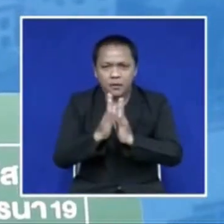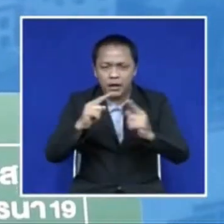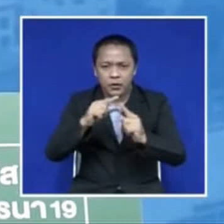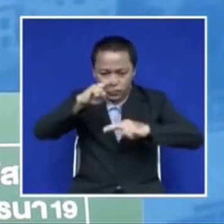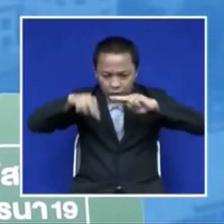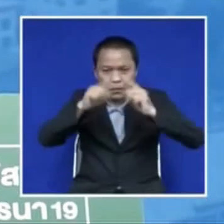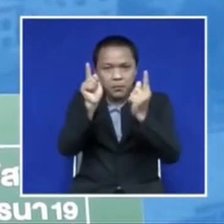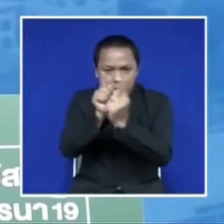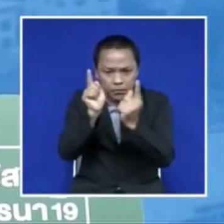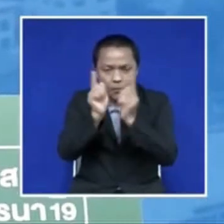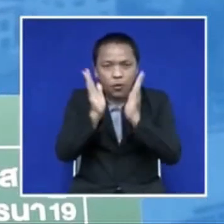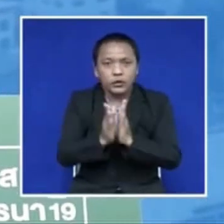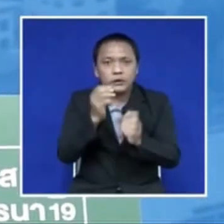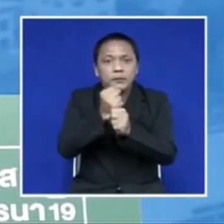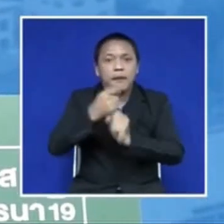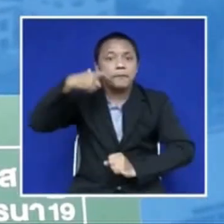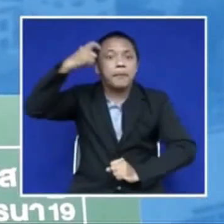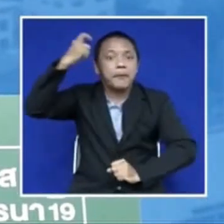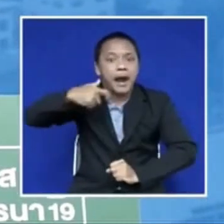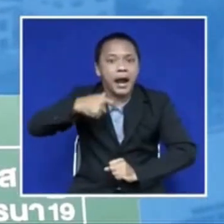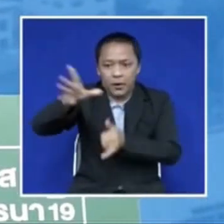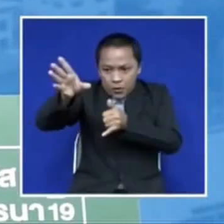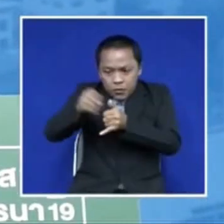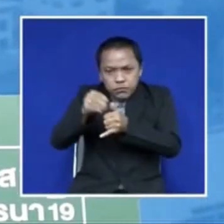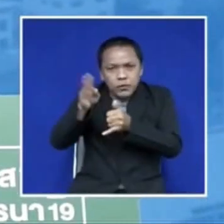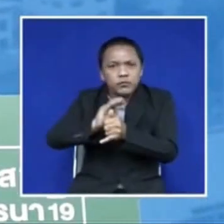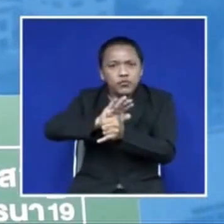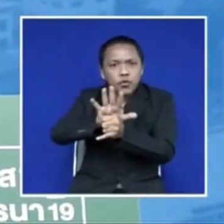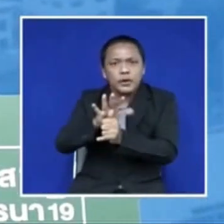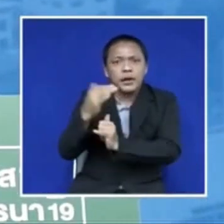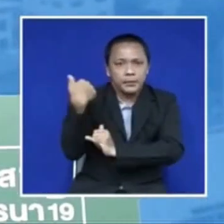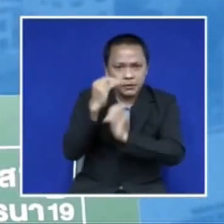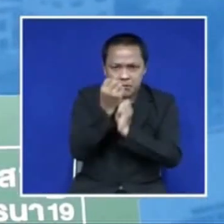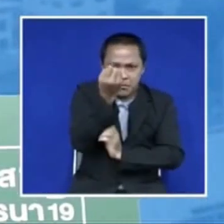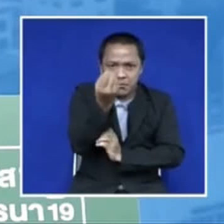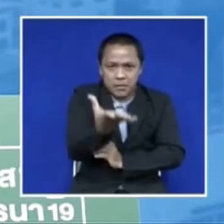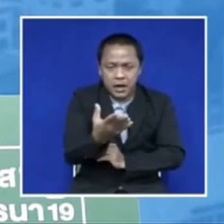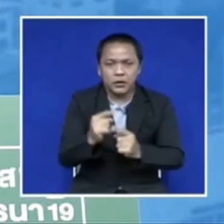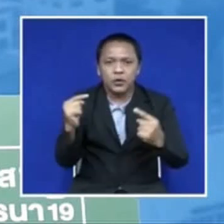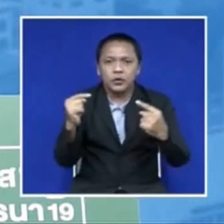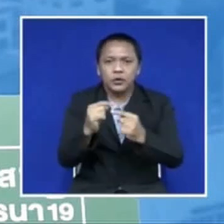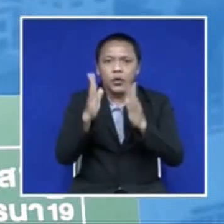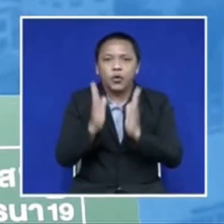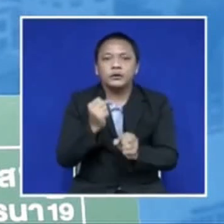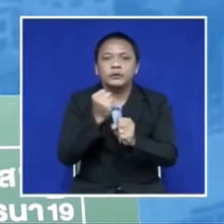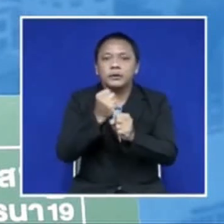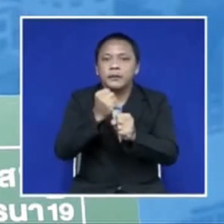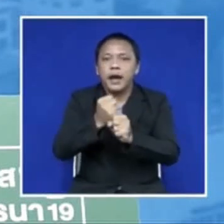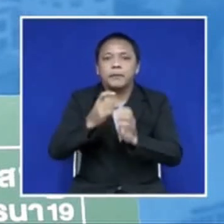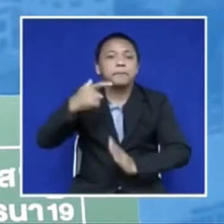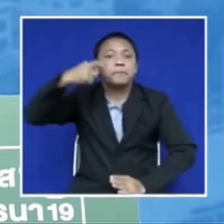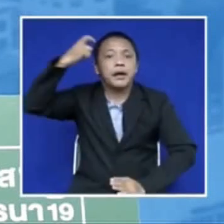กลางกุ้งและก็แหล่งระบาดอื่นๆจะปิดในพื้นที่เสี่ยงรุนแรงส่วนอำเภอใกล้เคียงภายในจังหวัดก็จะค้นหาผู้ป่วยเชิงรุกเพิ่ม